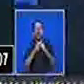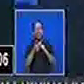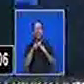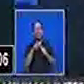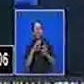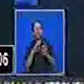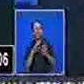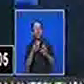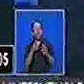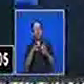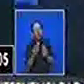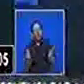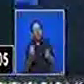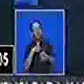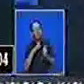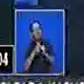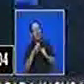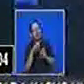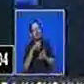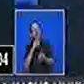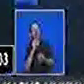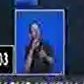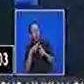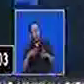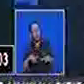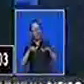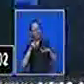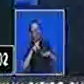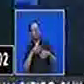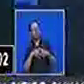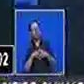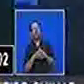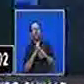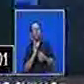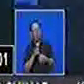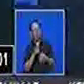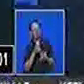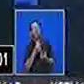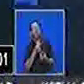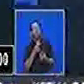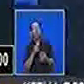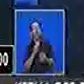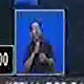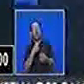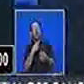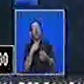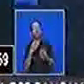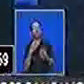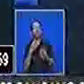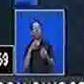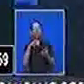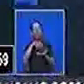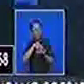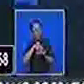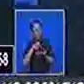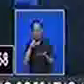rob ini. Tapi tidak hanya itu, sebenarnya ciri di Pantura ada beberapa yang memang punya karakteristik sama secara geologis. Waktu